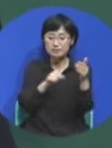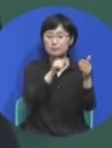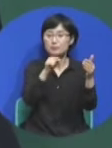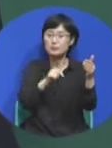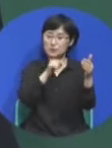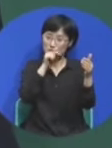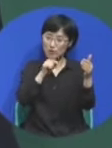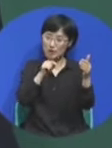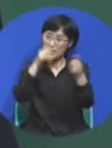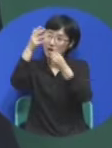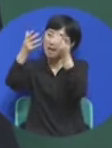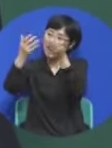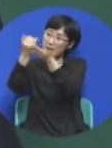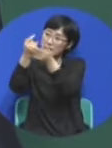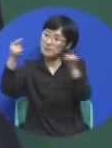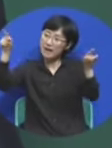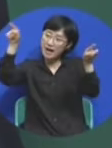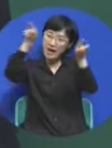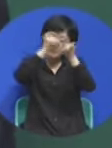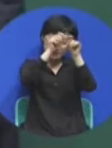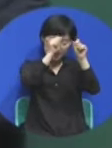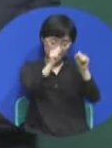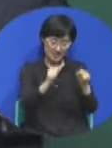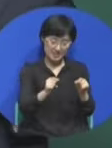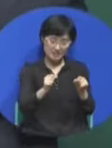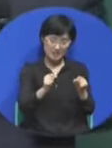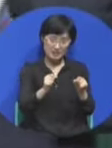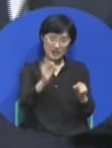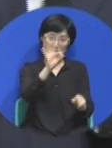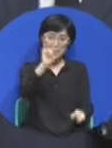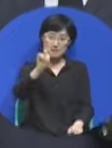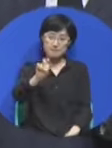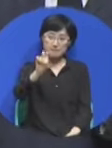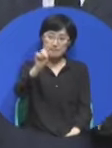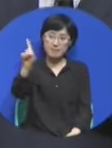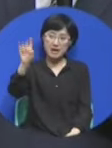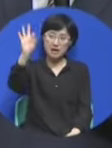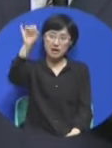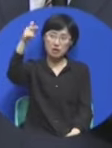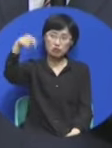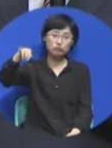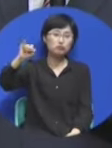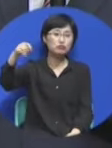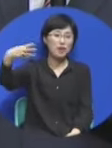임마누엘로 함께하신 그 하나님의 그 은혜를 감사하는 것.